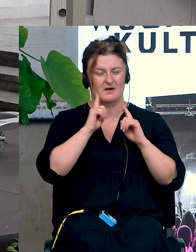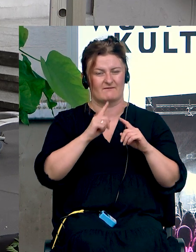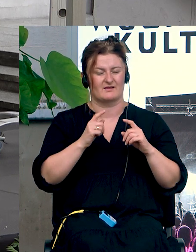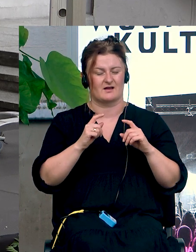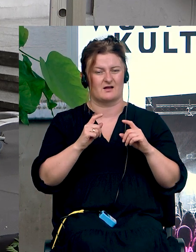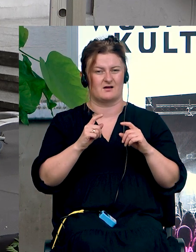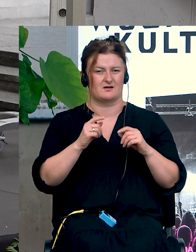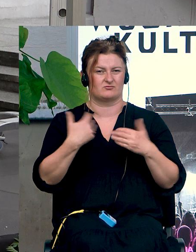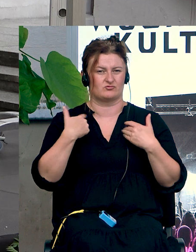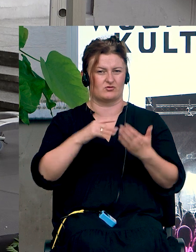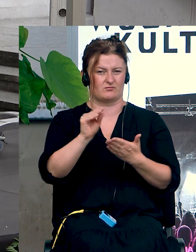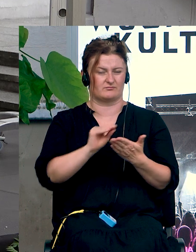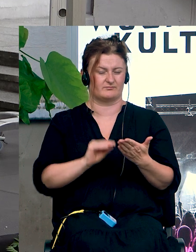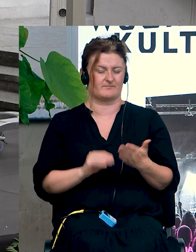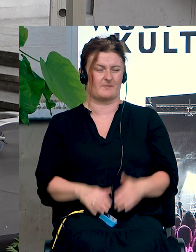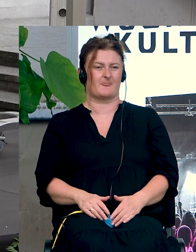Я була